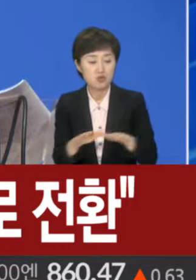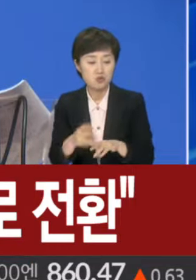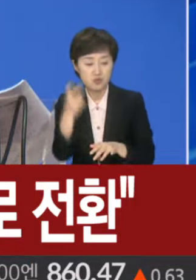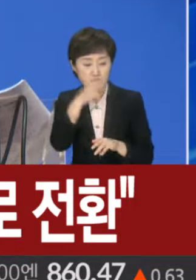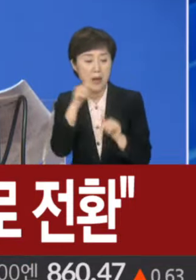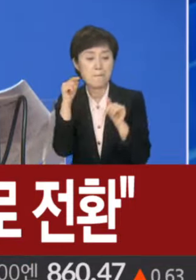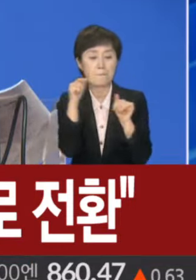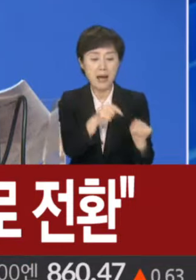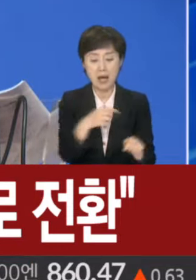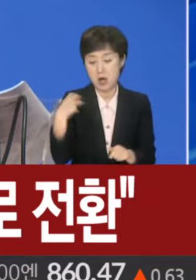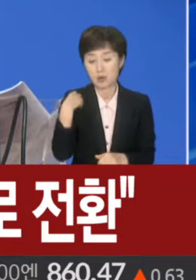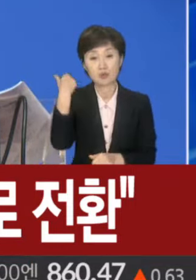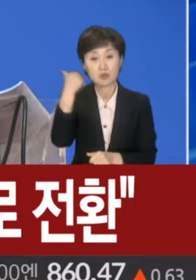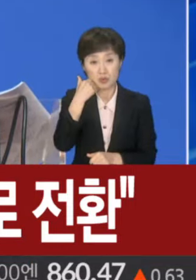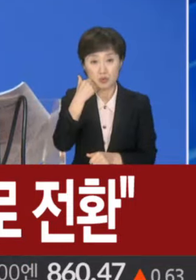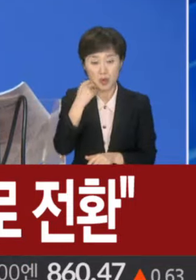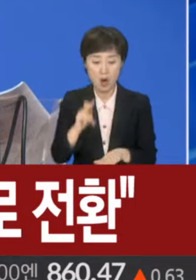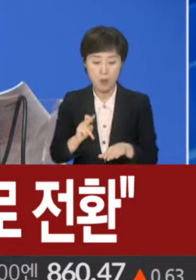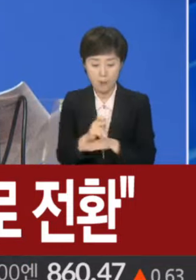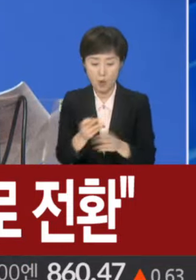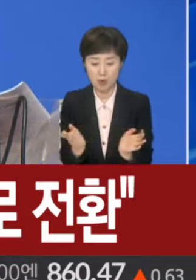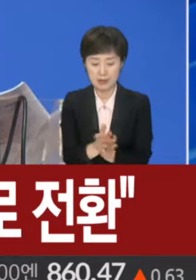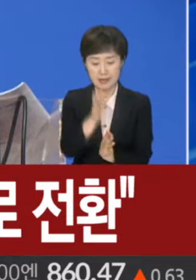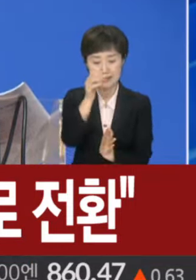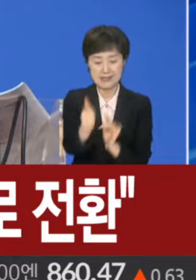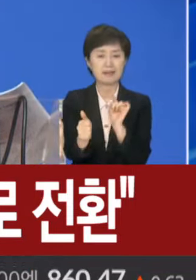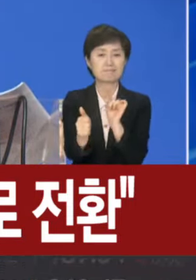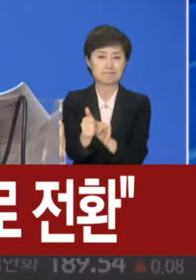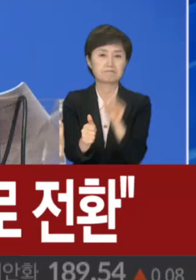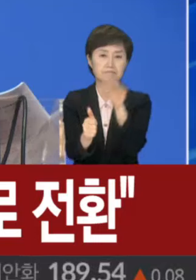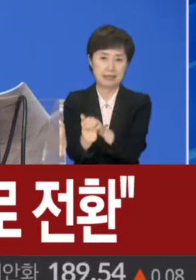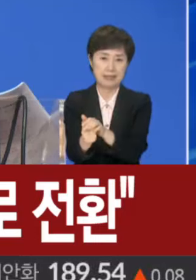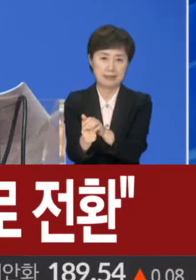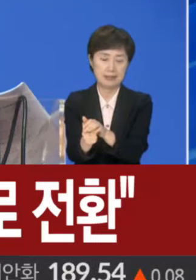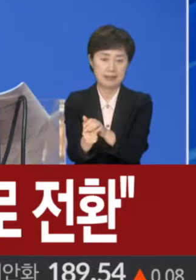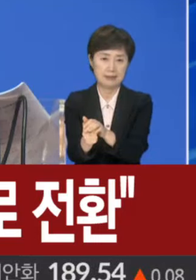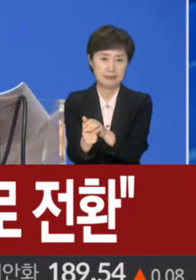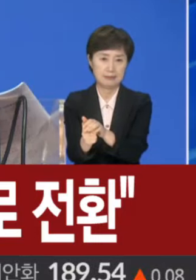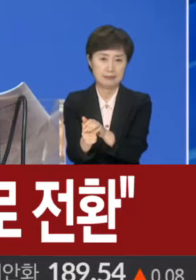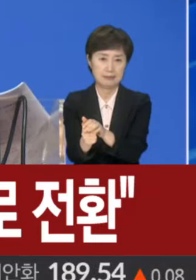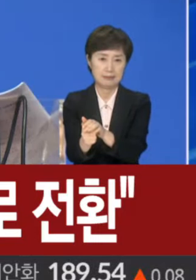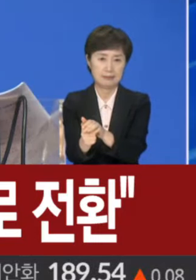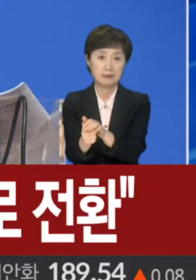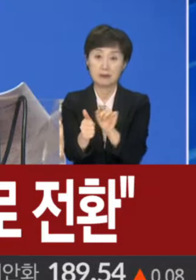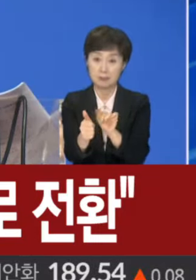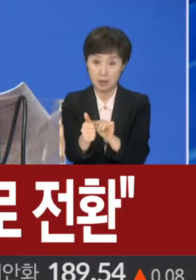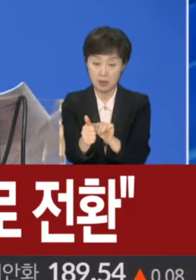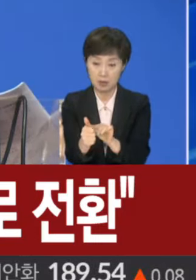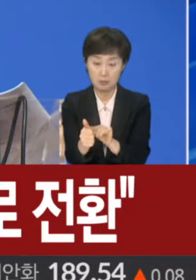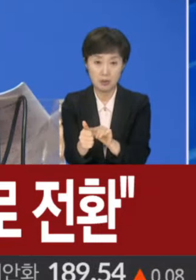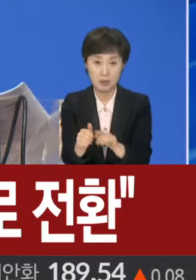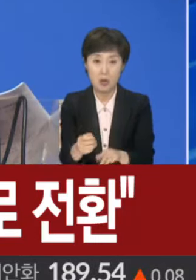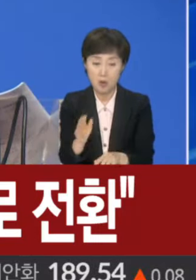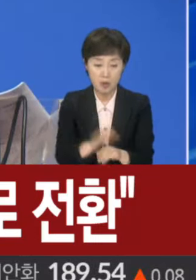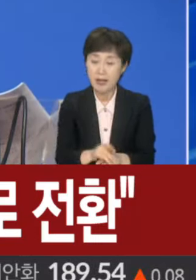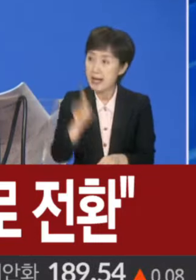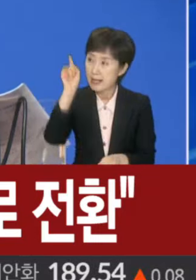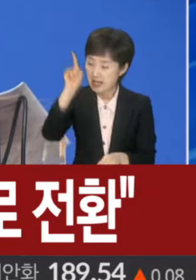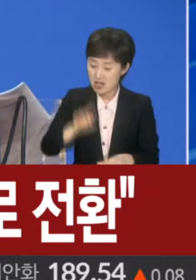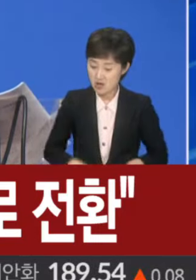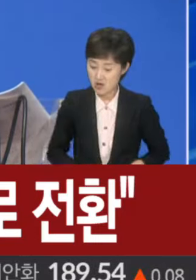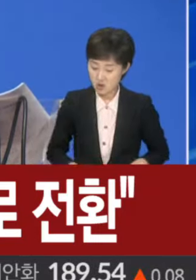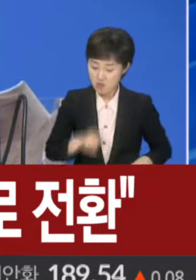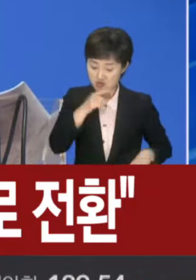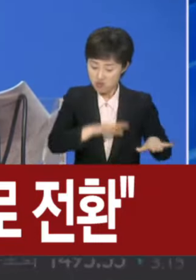지시는 포병 대대장으로부터 나왔다. 이렇게 지금 경찰이 판단을 한 것 같습니다. 그러니까 우리는 내일 허리 높이부터